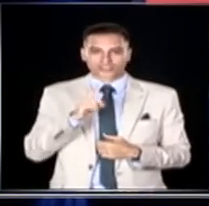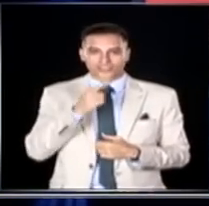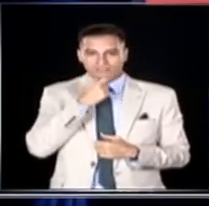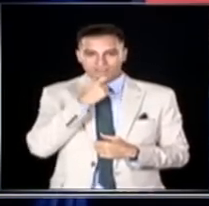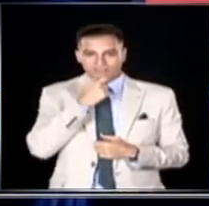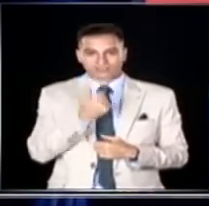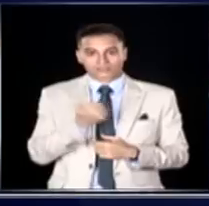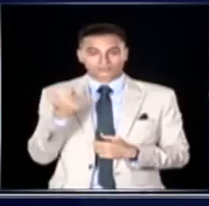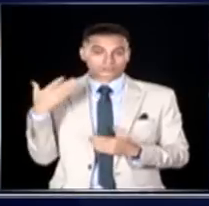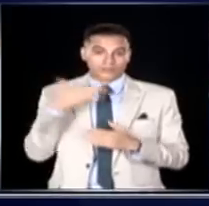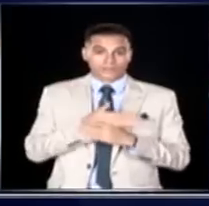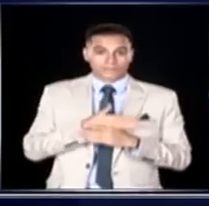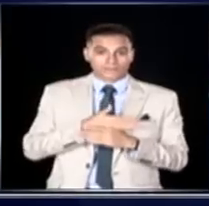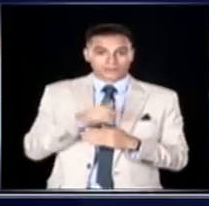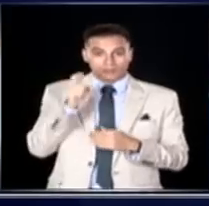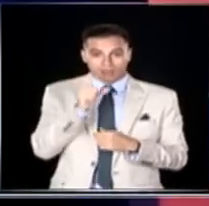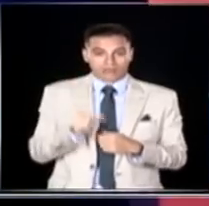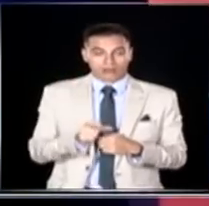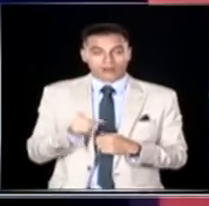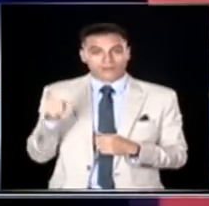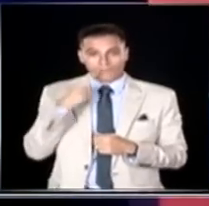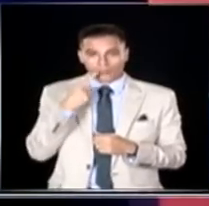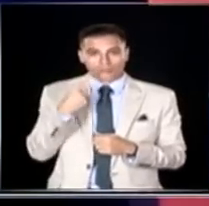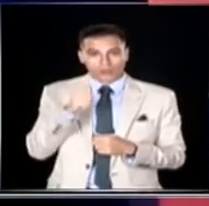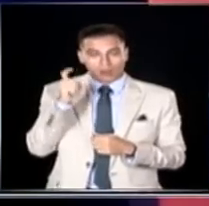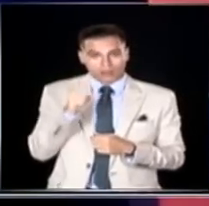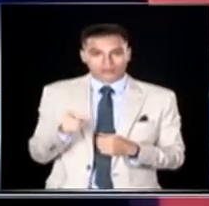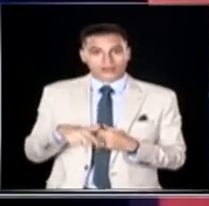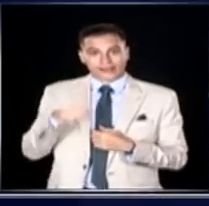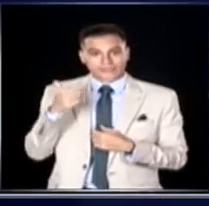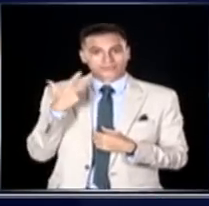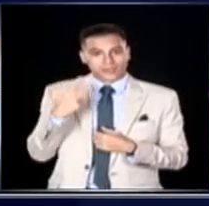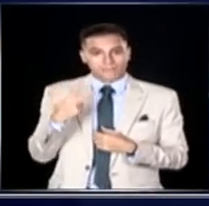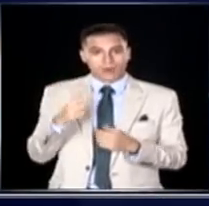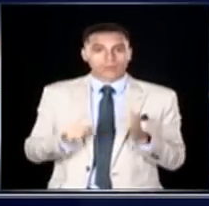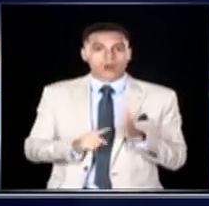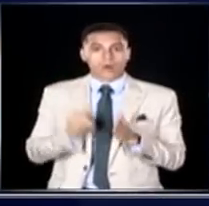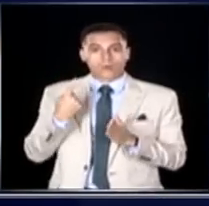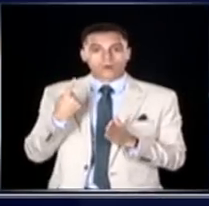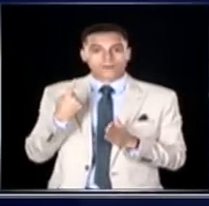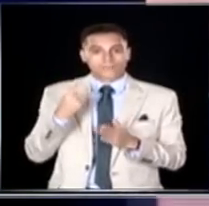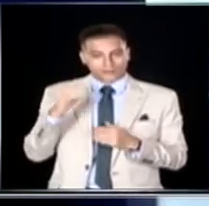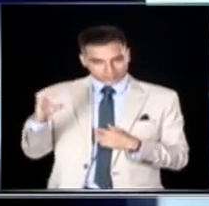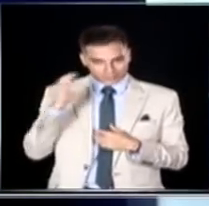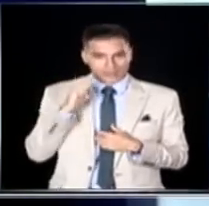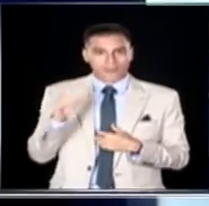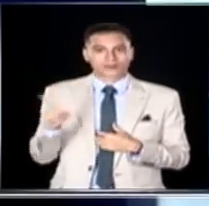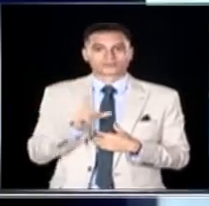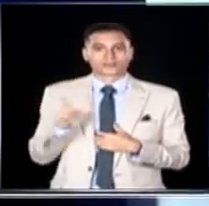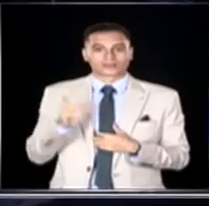ريهام ايطاليا. ايطاليا كسبت البطوله 3 مرات واول مره اجابه صحيحه.